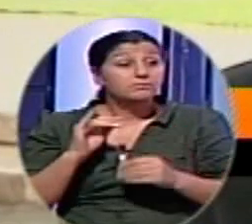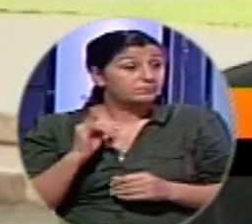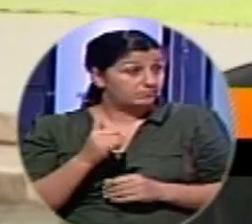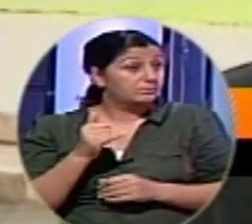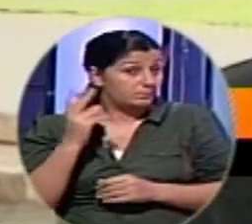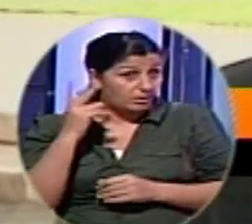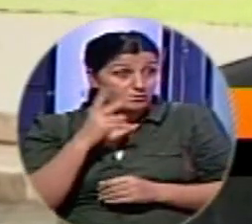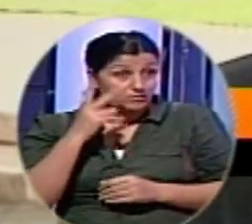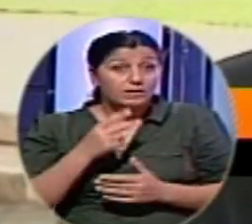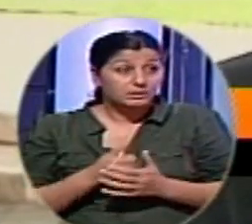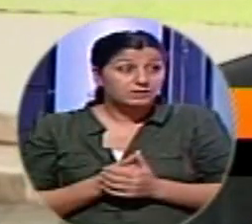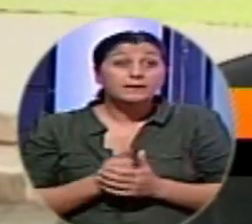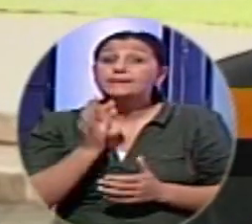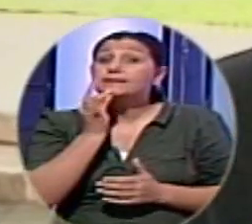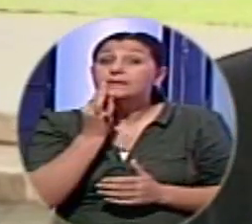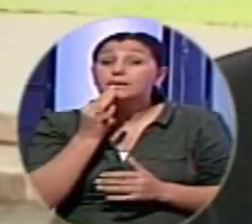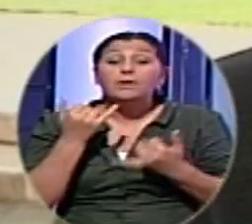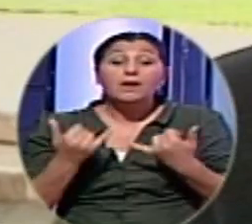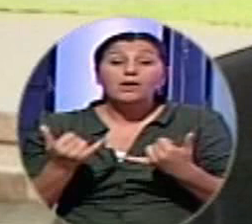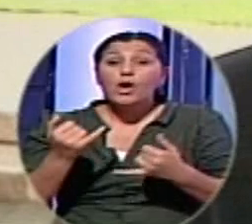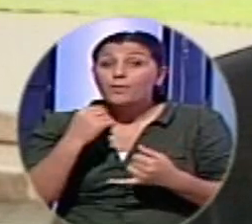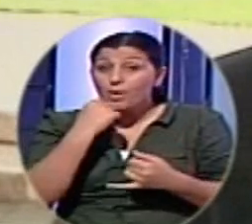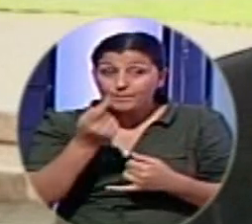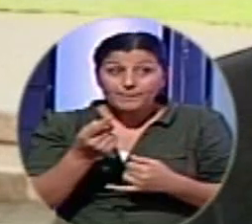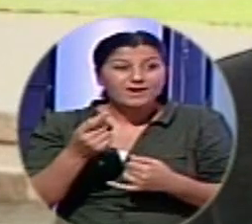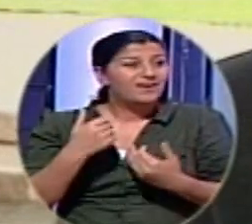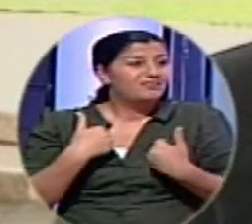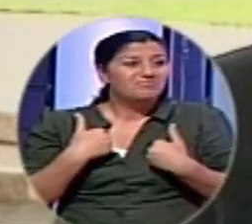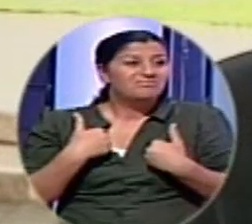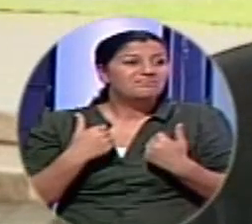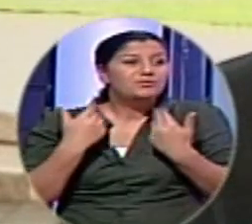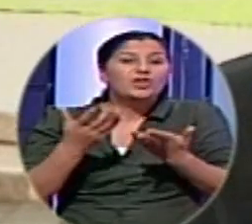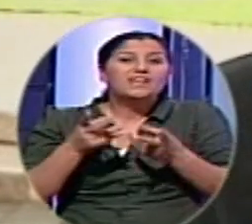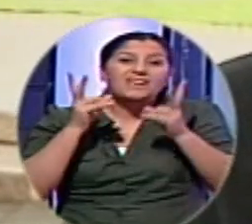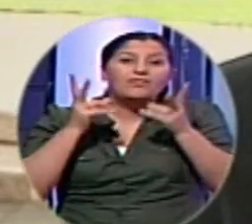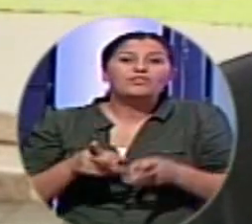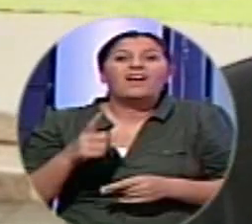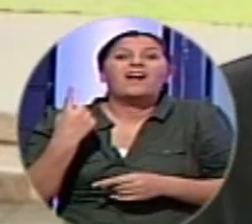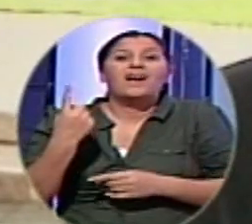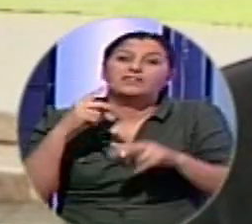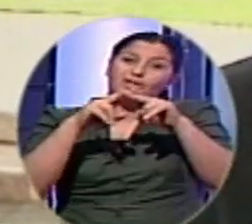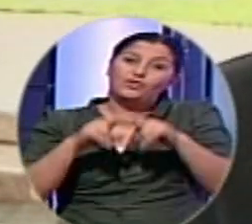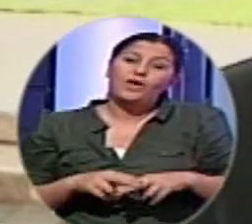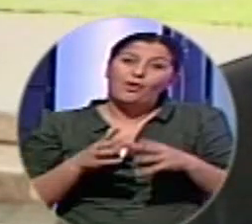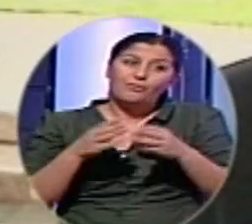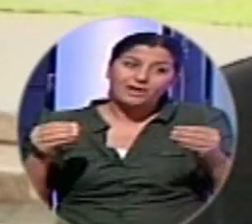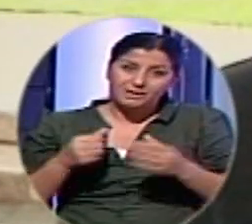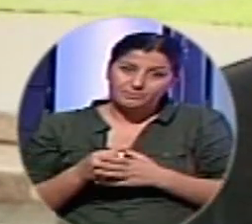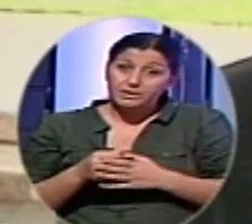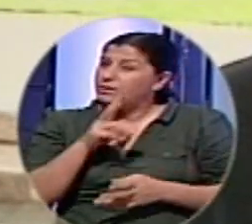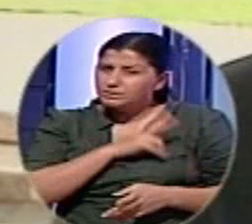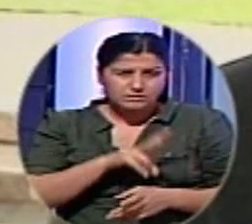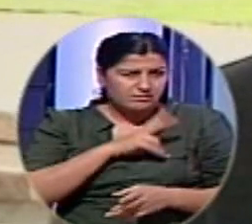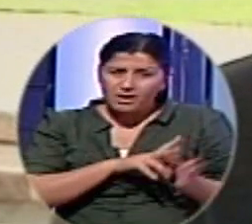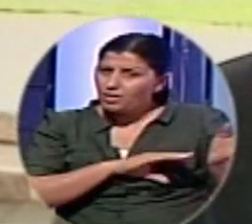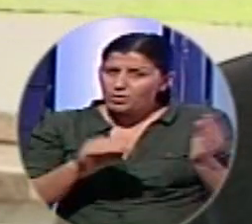אופקים, כמובן. הצעירים באופקים היום אומרים לנו שאנחנו מעניקים להם את הסיכוי היחיד להישאר באמת באופקים. אופקים סובלת